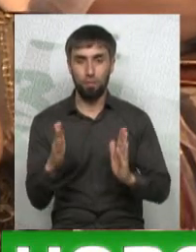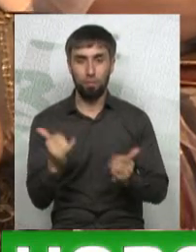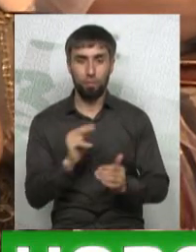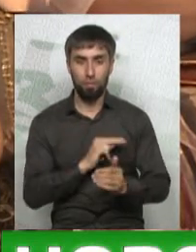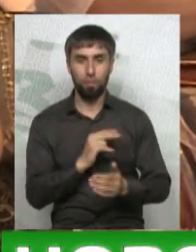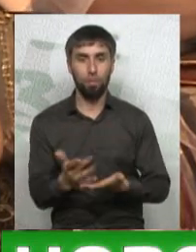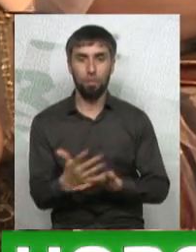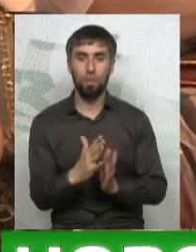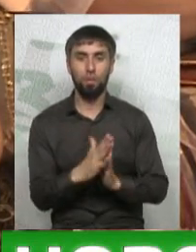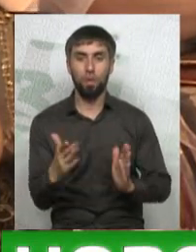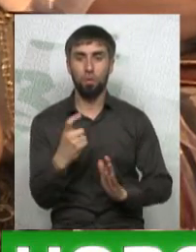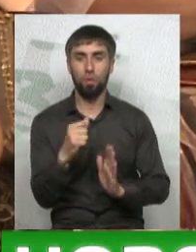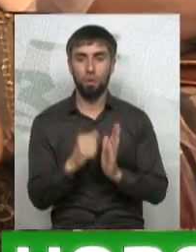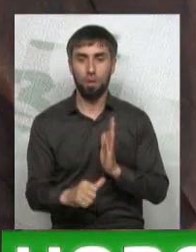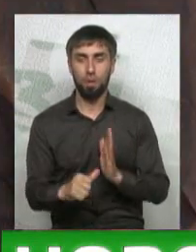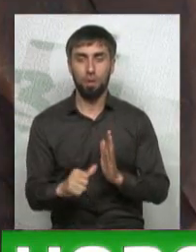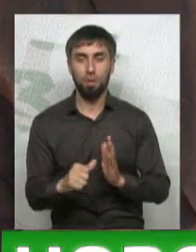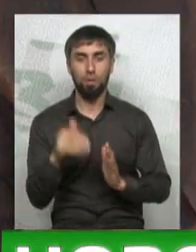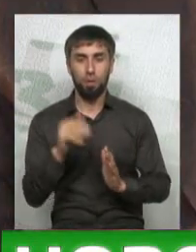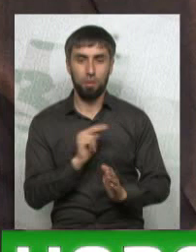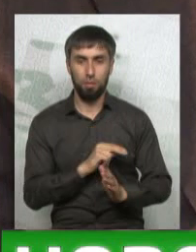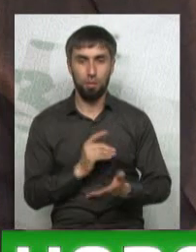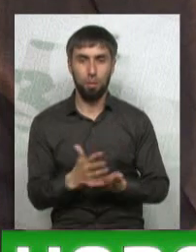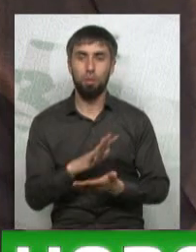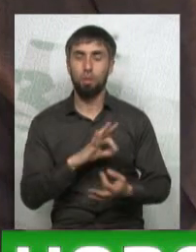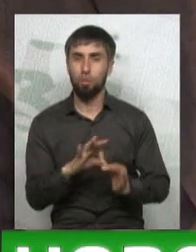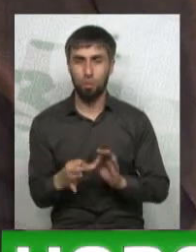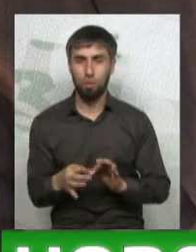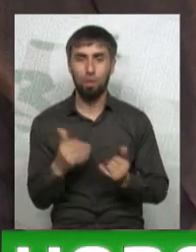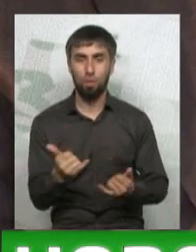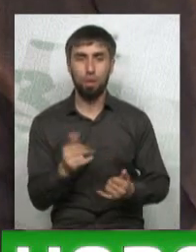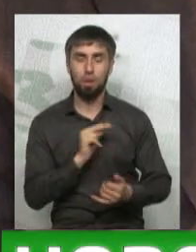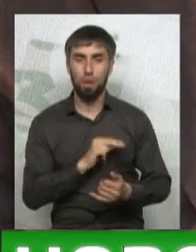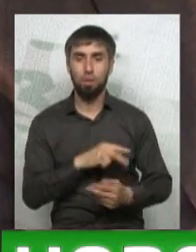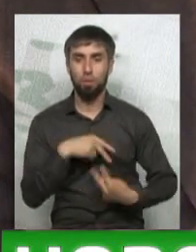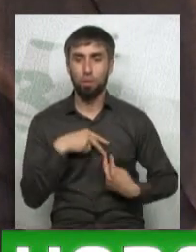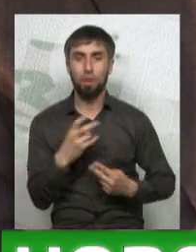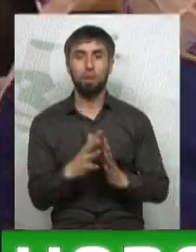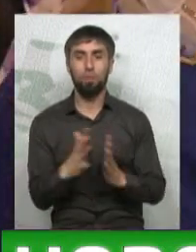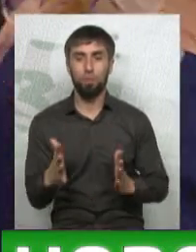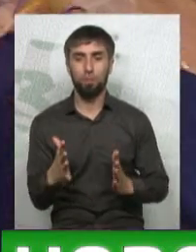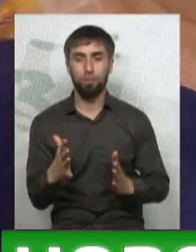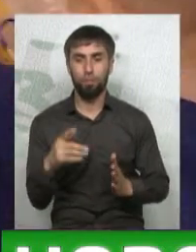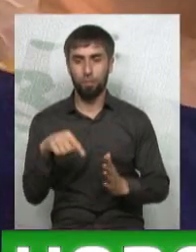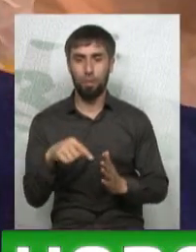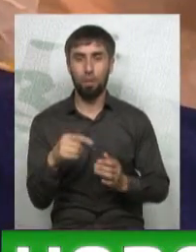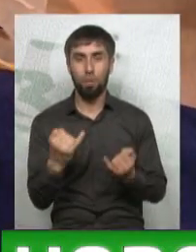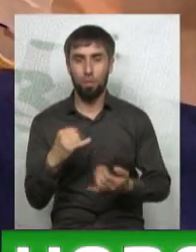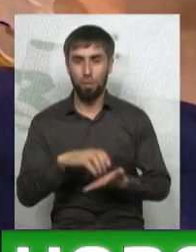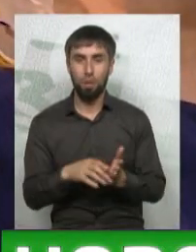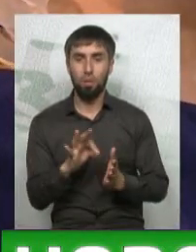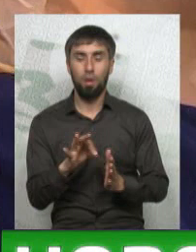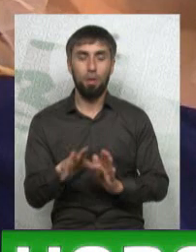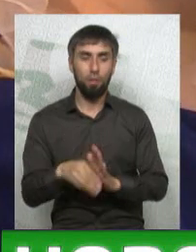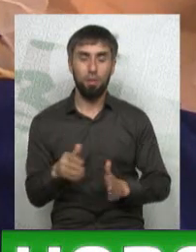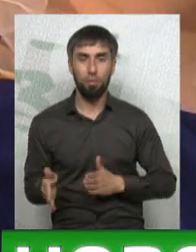собрали свыше 160 тысяч работ. Было сложно, даже сегодня работники трудятся в небольшом приспособленном помещении, но